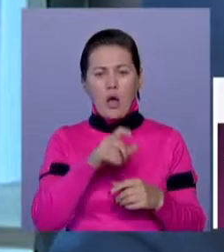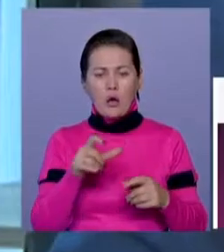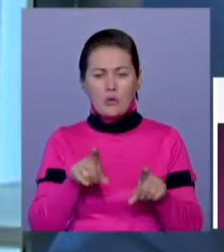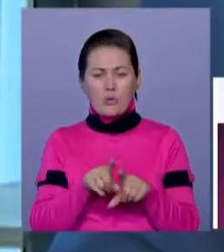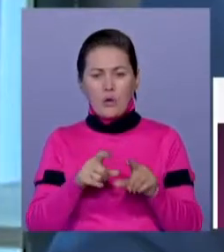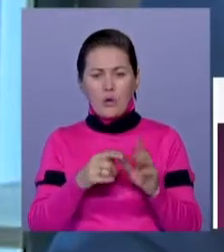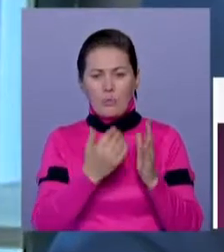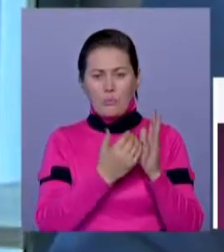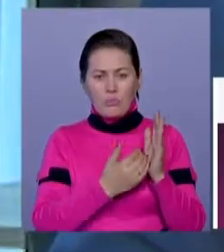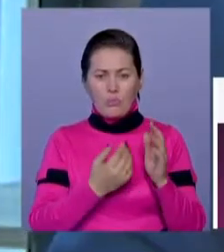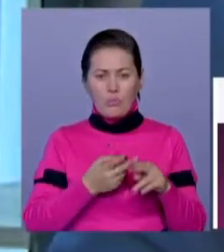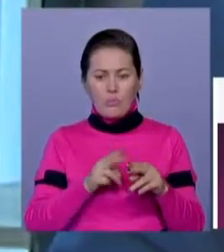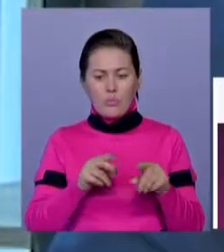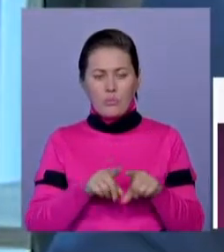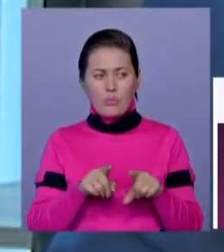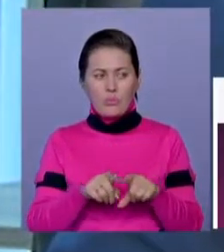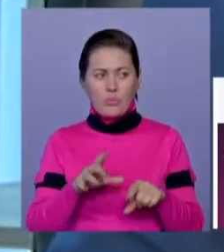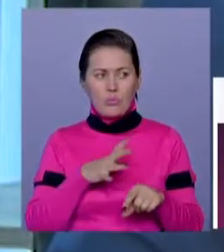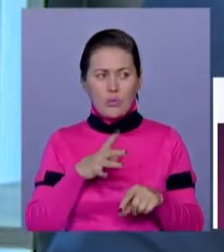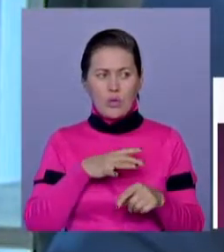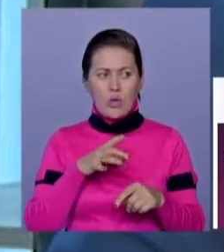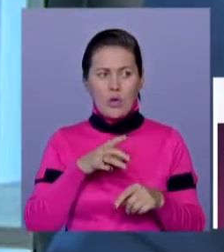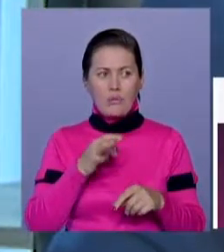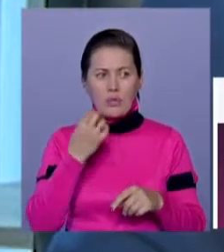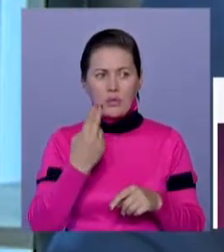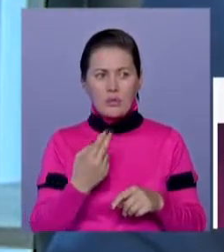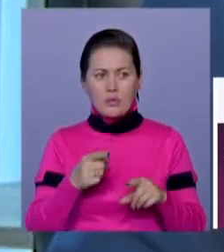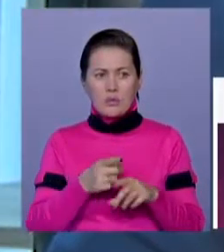авиация комитетінің қызметін мынау азаматтық авиация